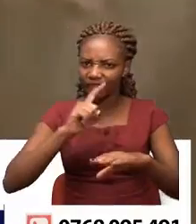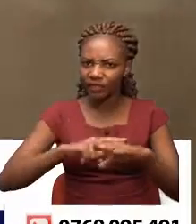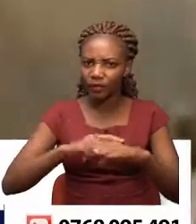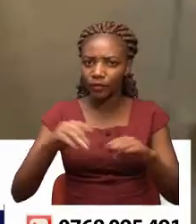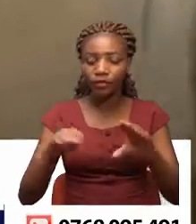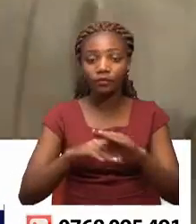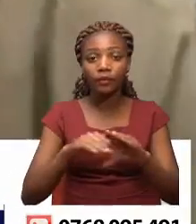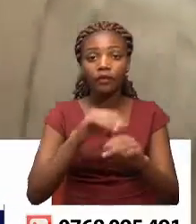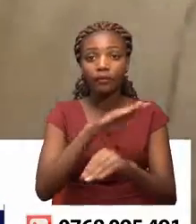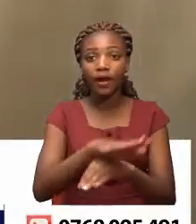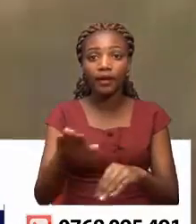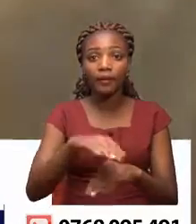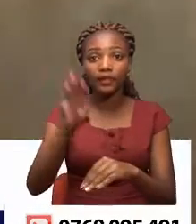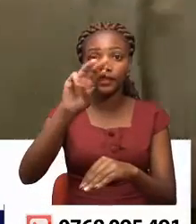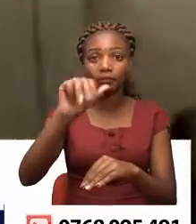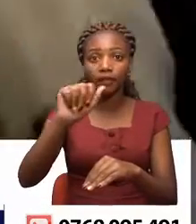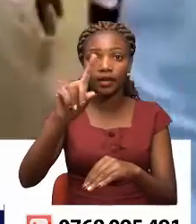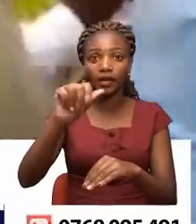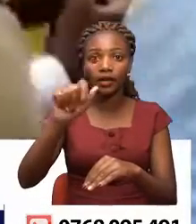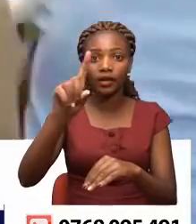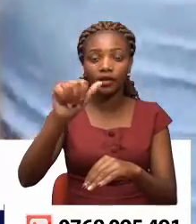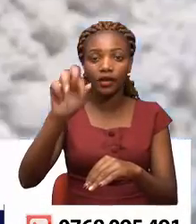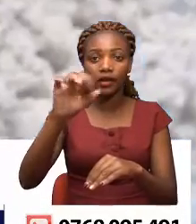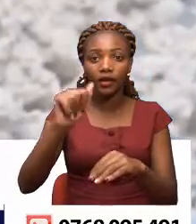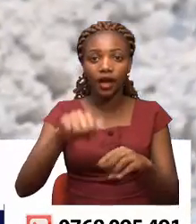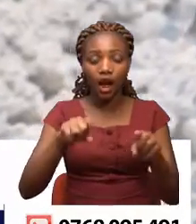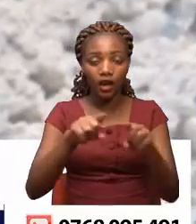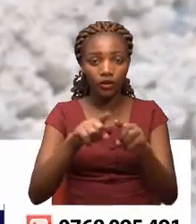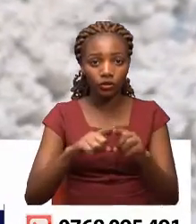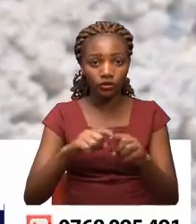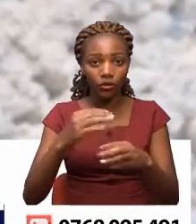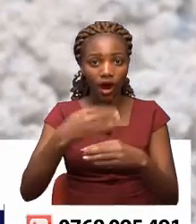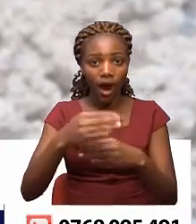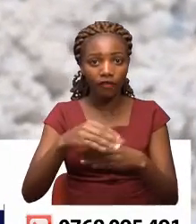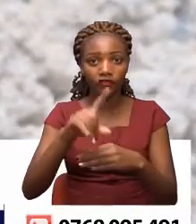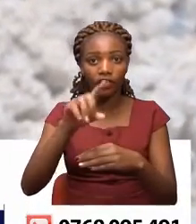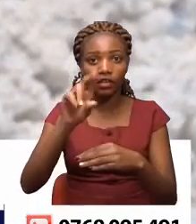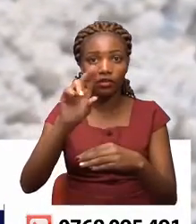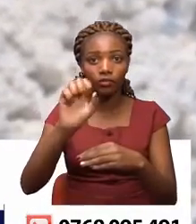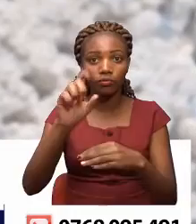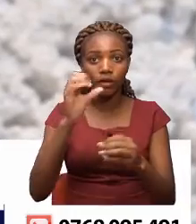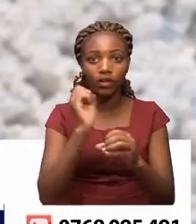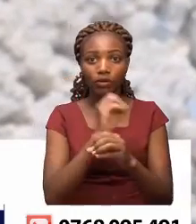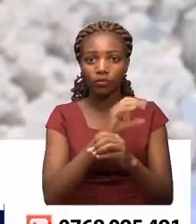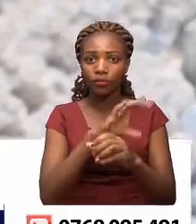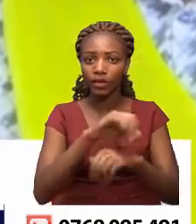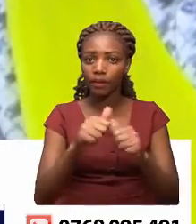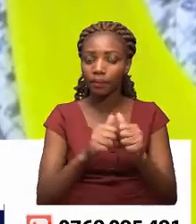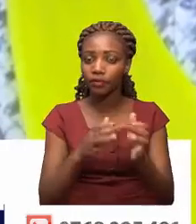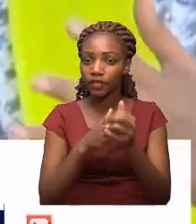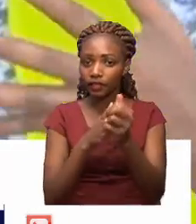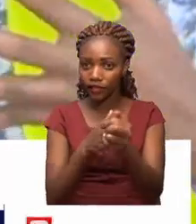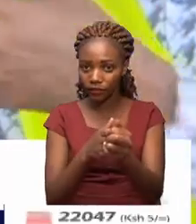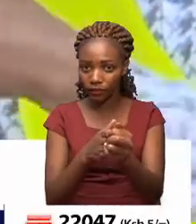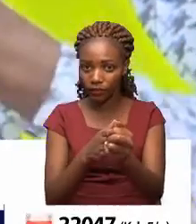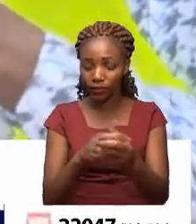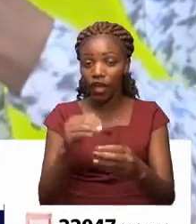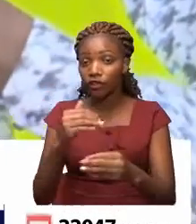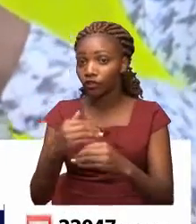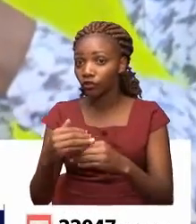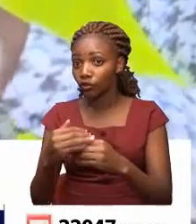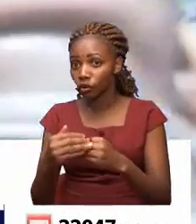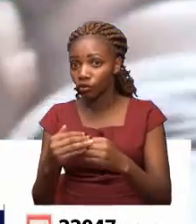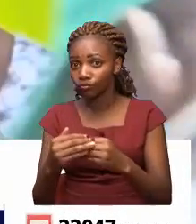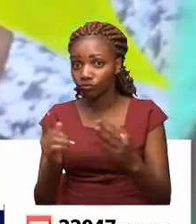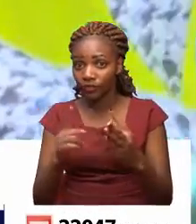kaka kupe kiti chake baada ya ruben ndo kulia uh wa kiti chake sonko aliu